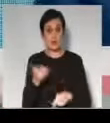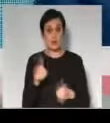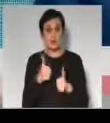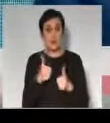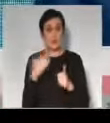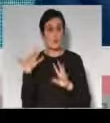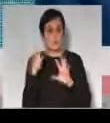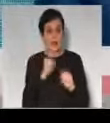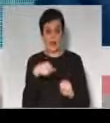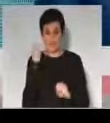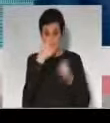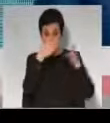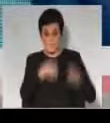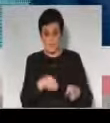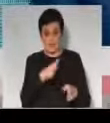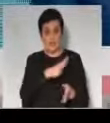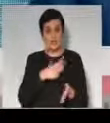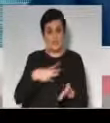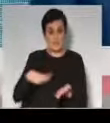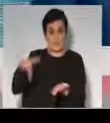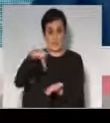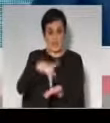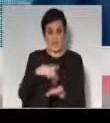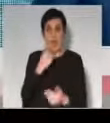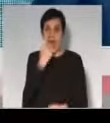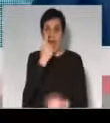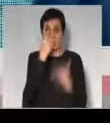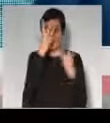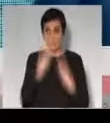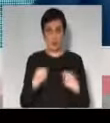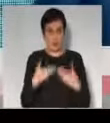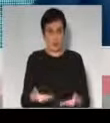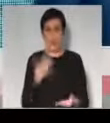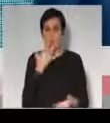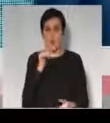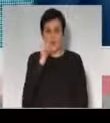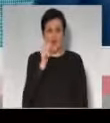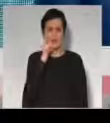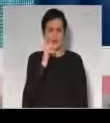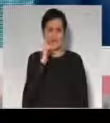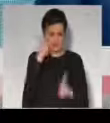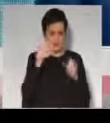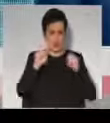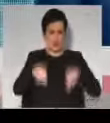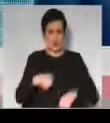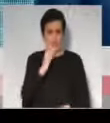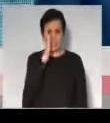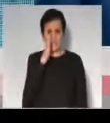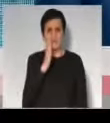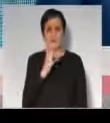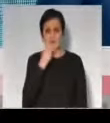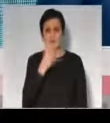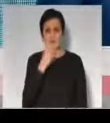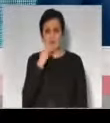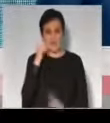მხარდაჭერა გაქვს პირადად თბილისელების მხრიდან და რა თქმა უნდა ეხლა ერთი დღით ხარ ვართ პოლიტიკაში. ხვალ ზე გექნება იმის შესაძლებლობა რომ გავიქი,